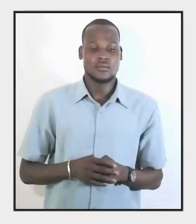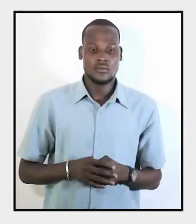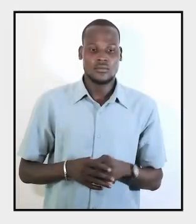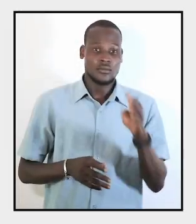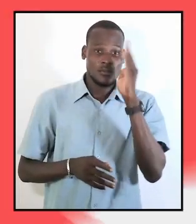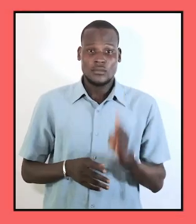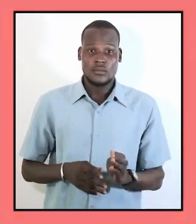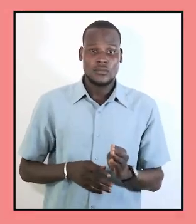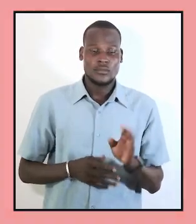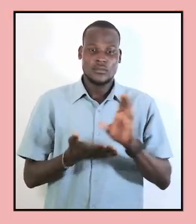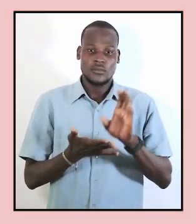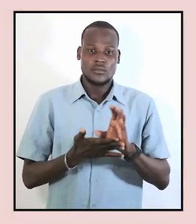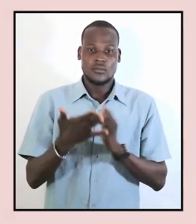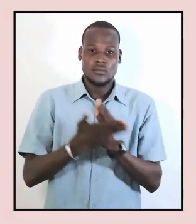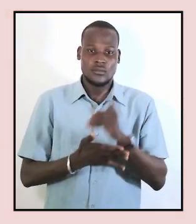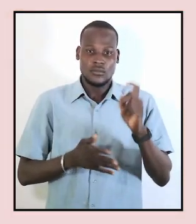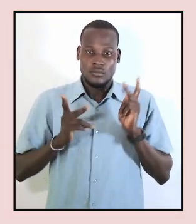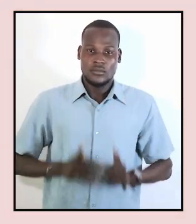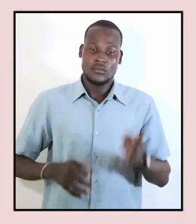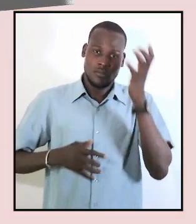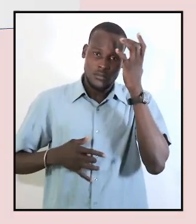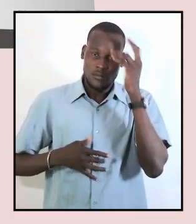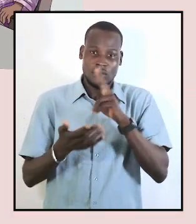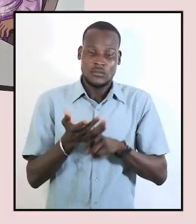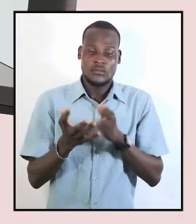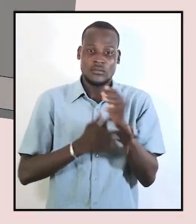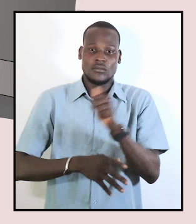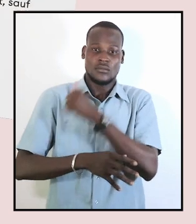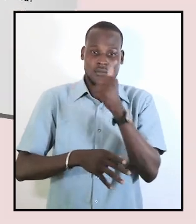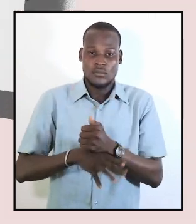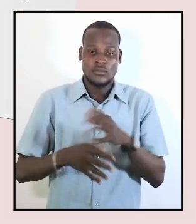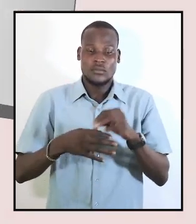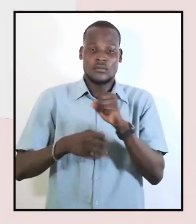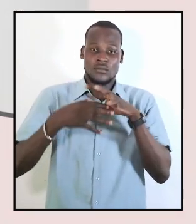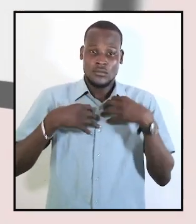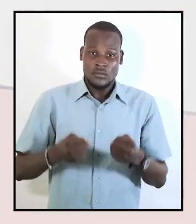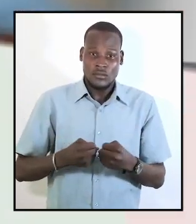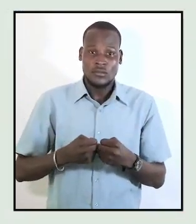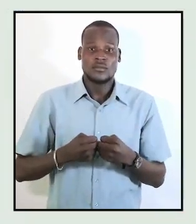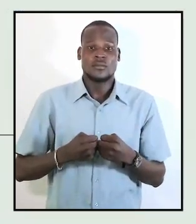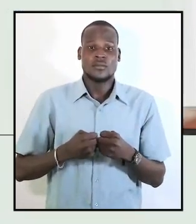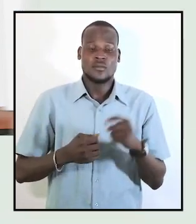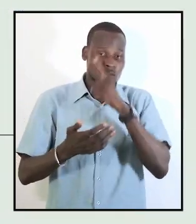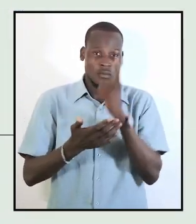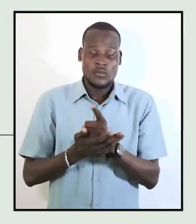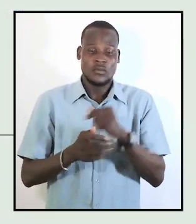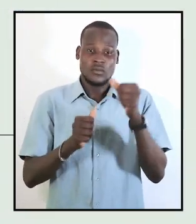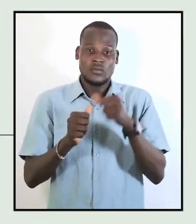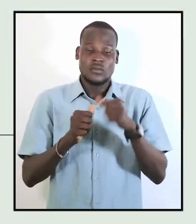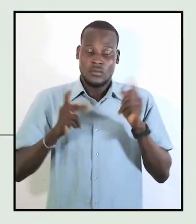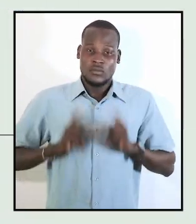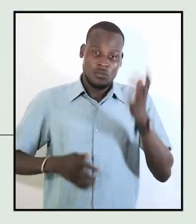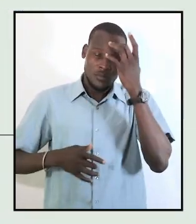Au Bénin, la Charte des droits et devoirs des patients, élaborée par l'Autorité de régulation du secteur de la santé, veille à ce que chaque